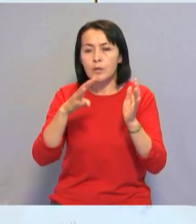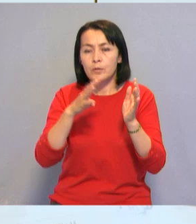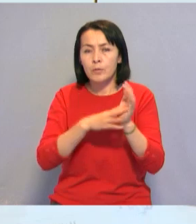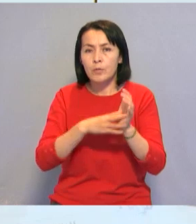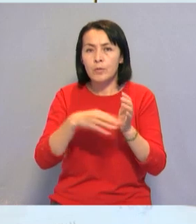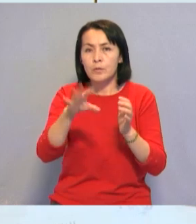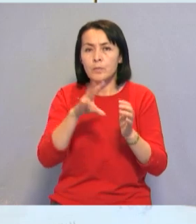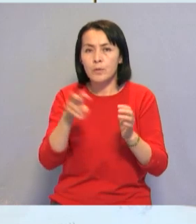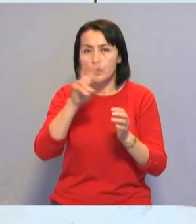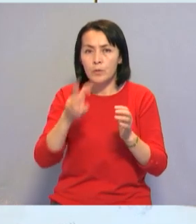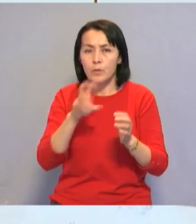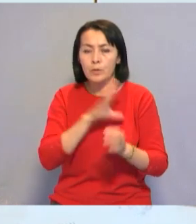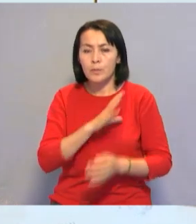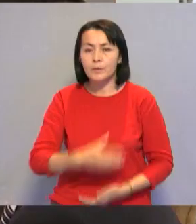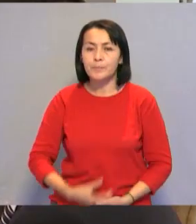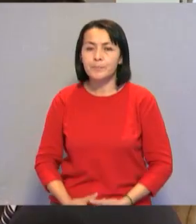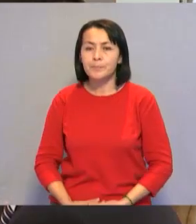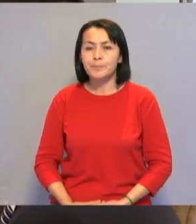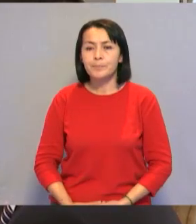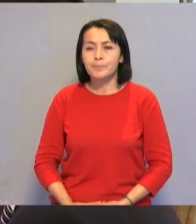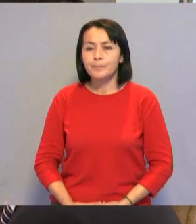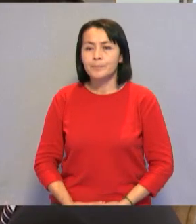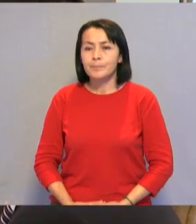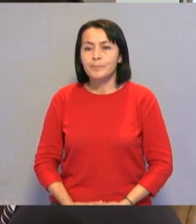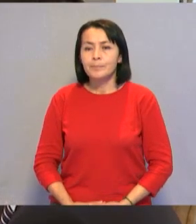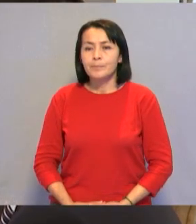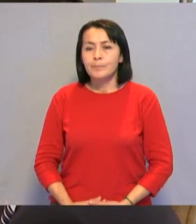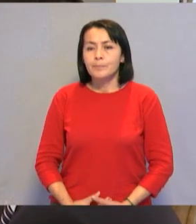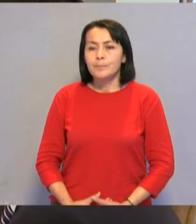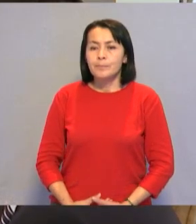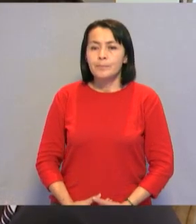долларын құрады. Күнту Арынбек, Мәди Шаппарханов, жаңалықтар.